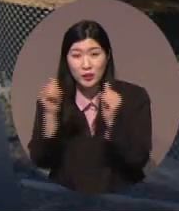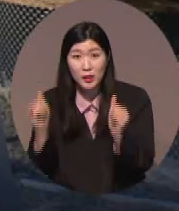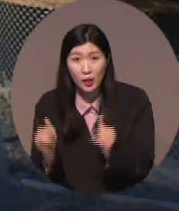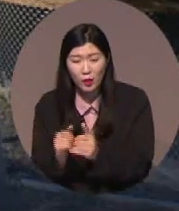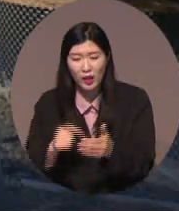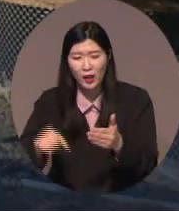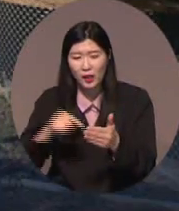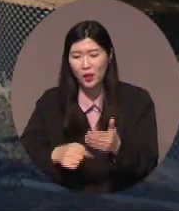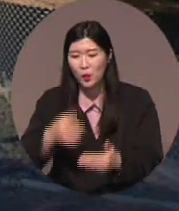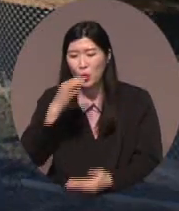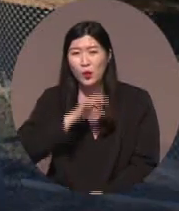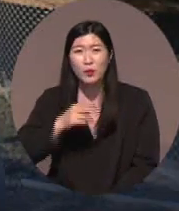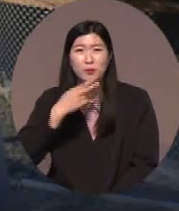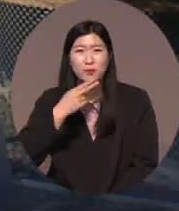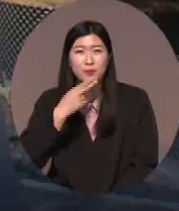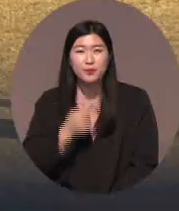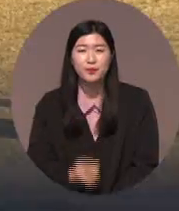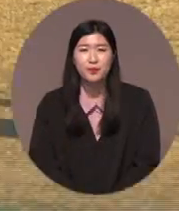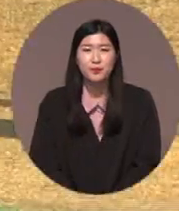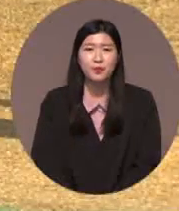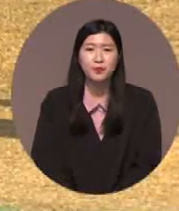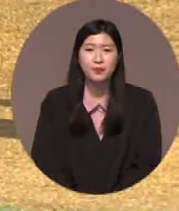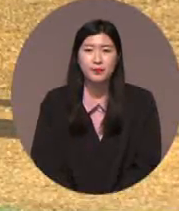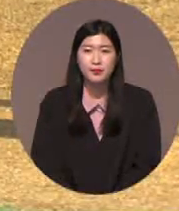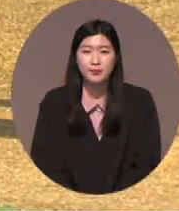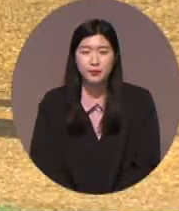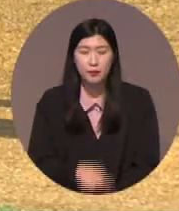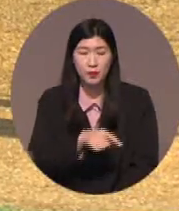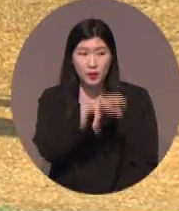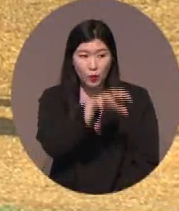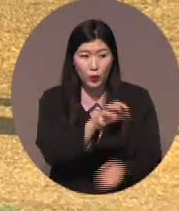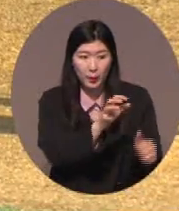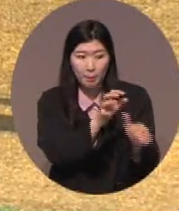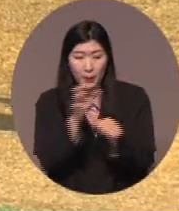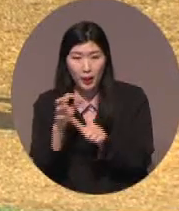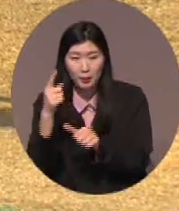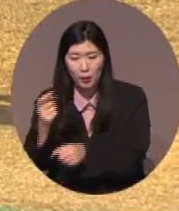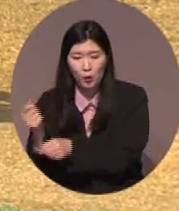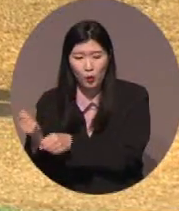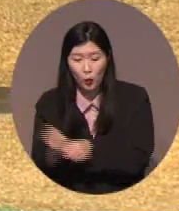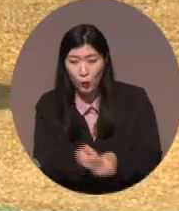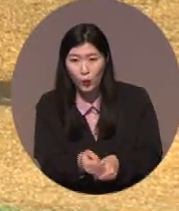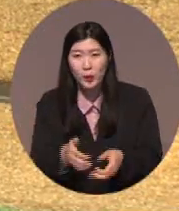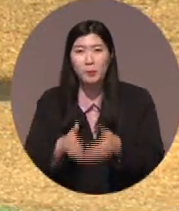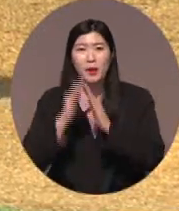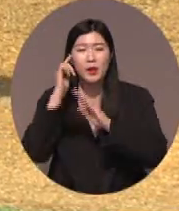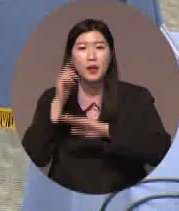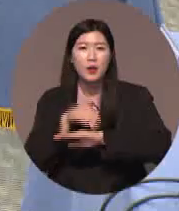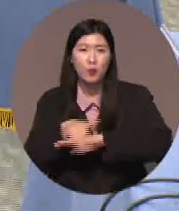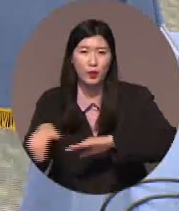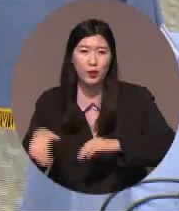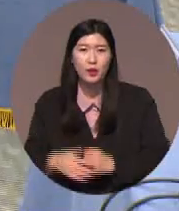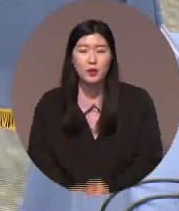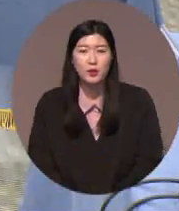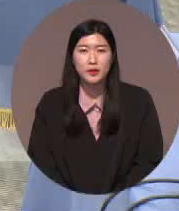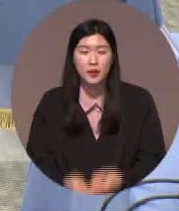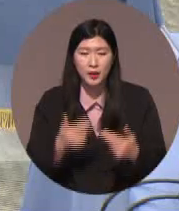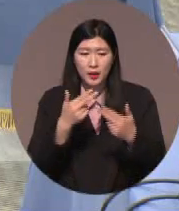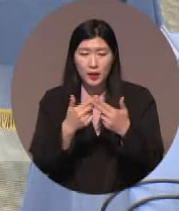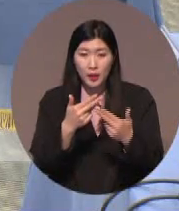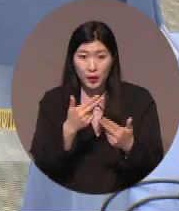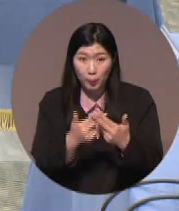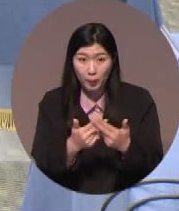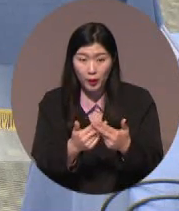지역 사이에 도움 그렇게 되지 않는 이곳이 파크골프의 메카로 탈바꿈합니다 대한 파크 골프 협회